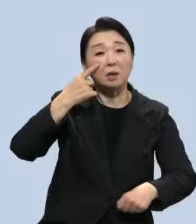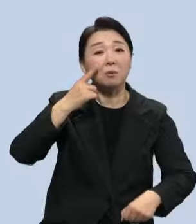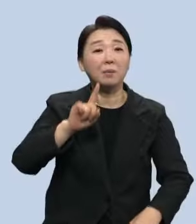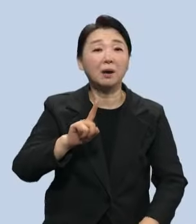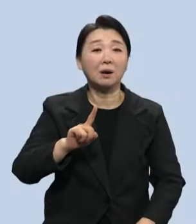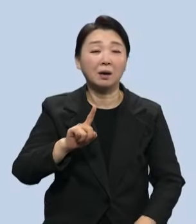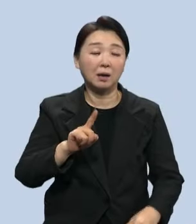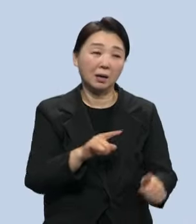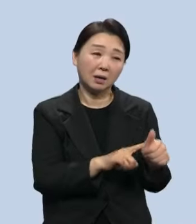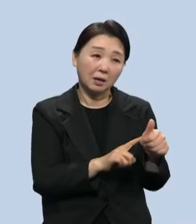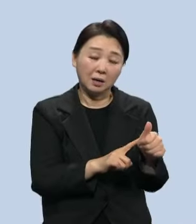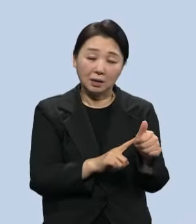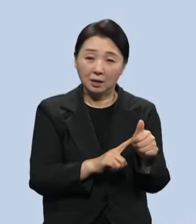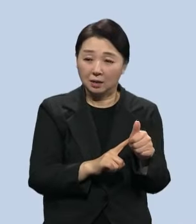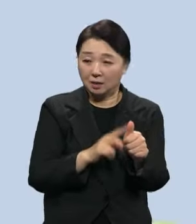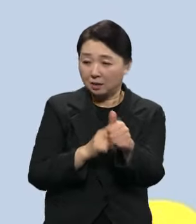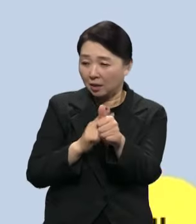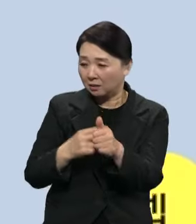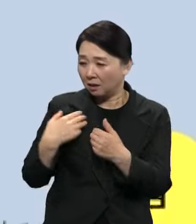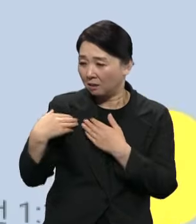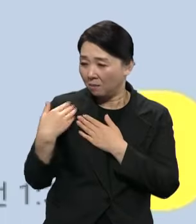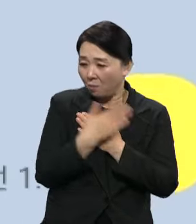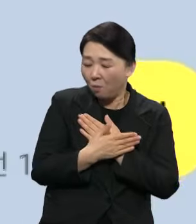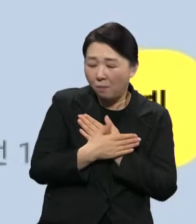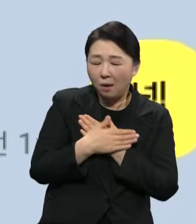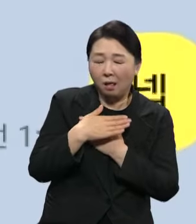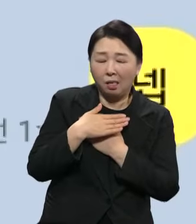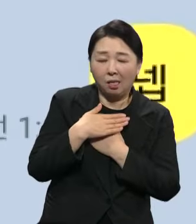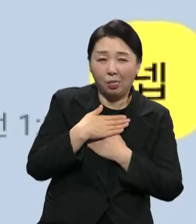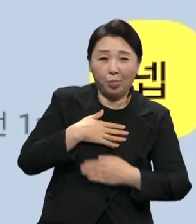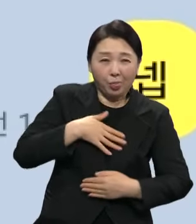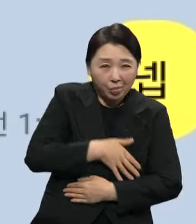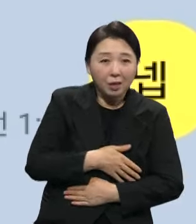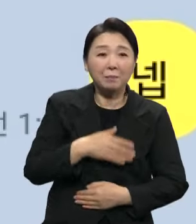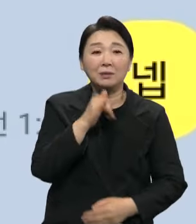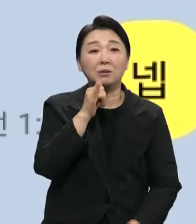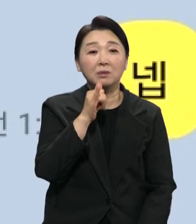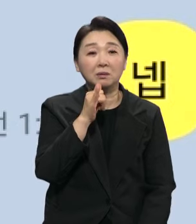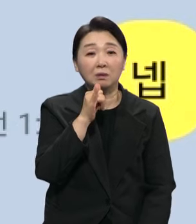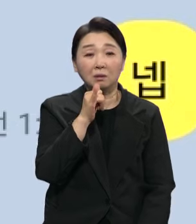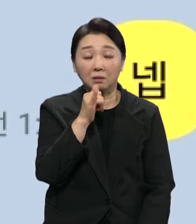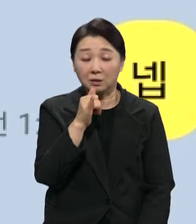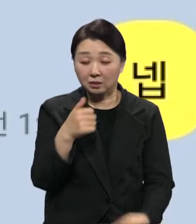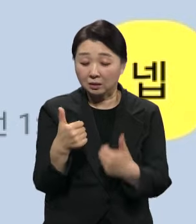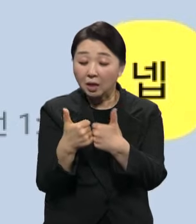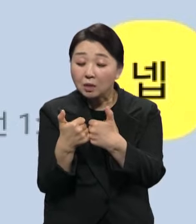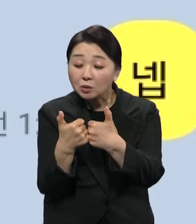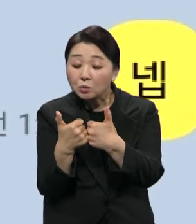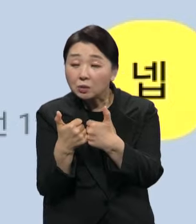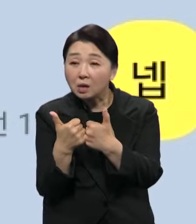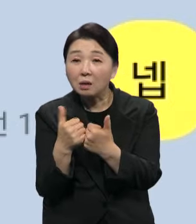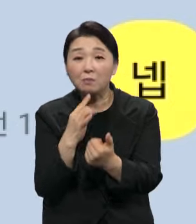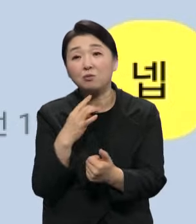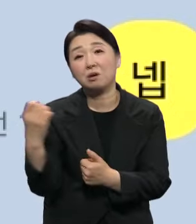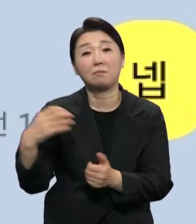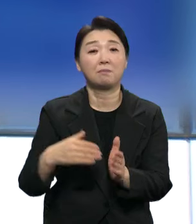피해 학생은 강사가 신체 부위를 만졌다고도 주장했습니다. 그런 뒤 진로 상담일 뿐이라고 말했다고